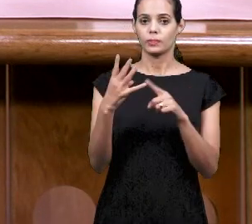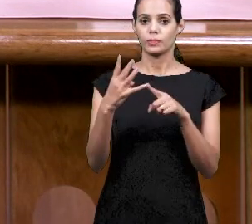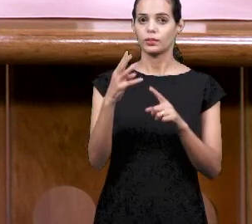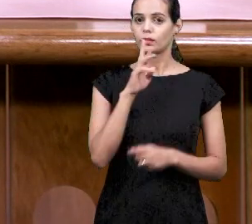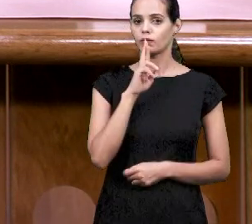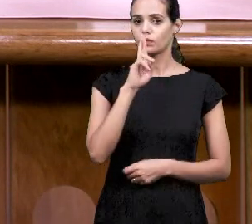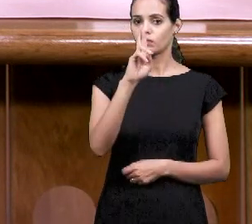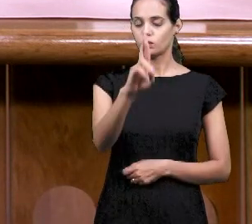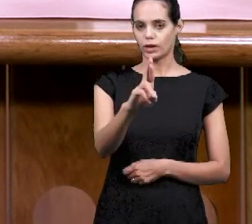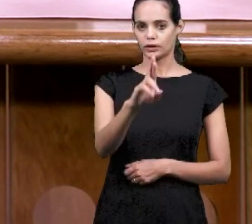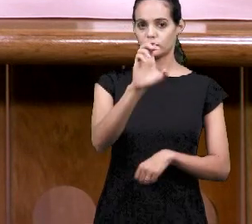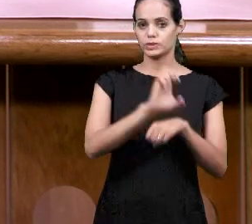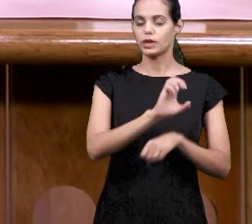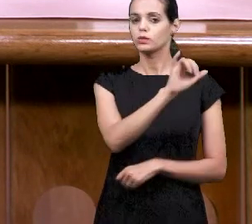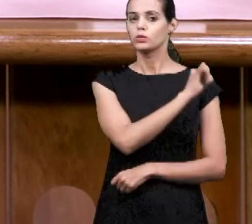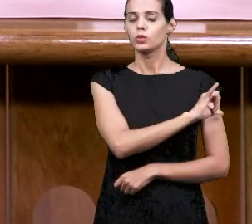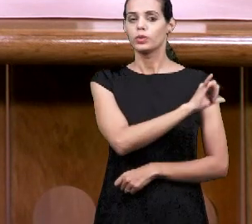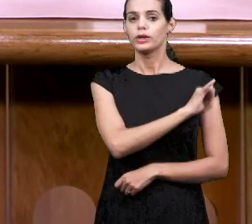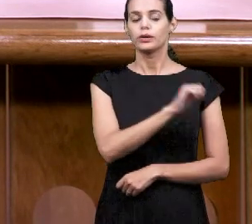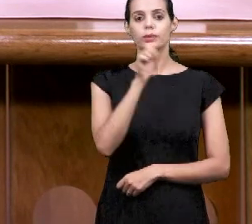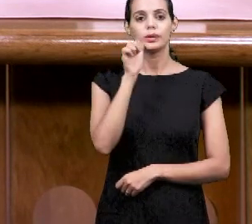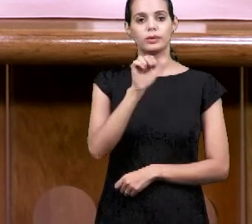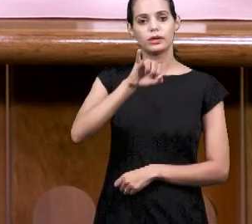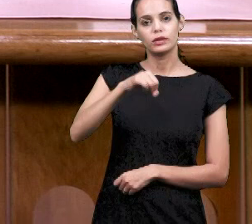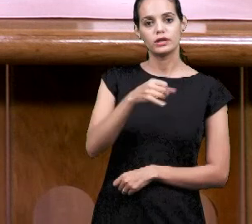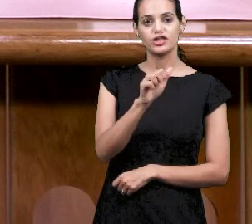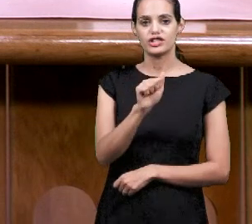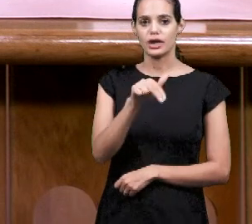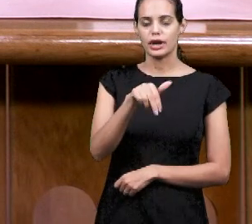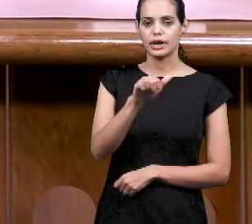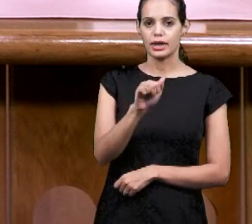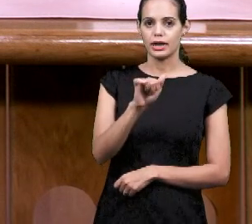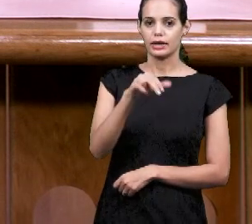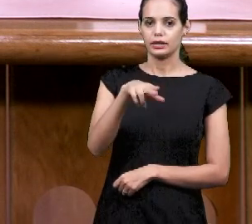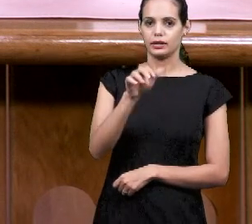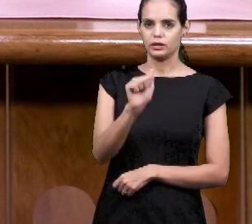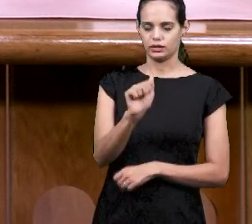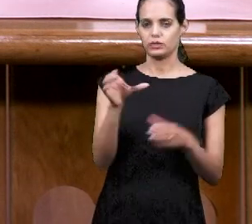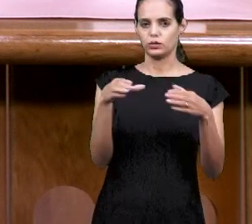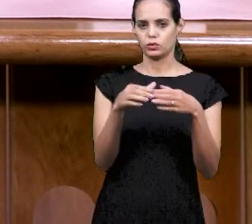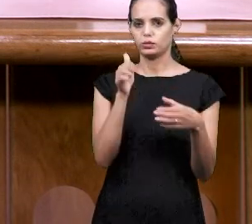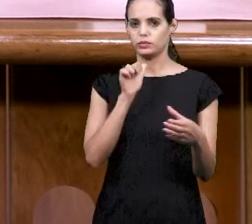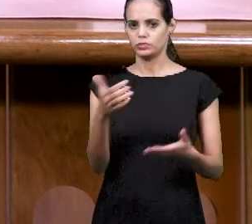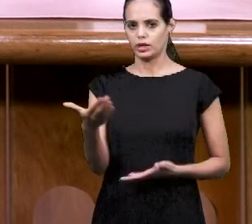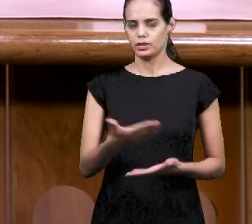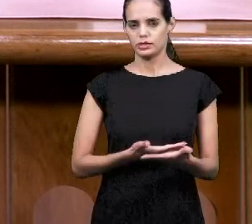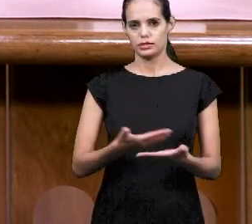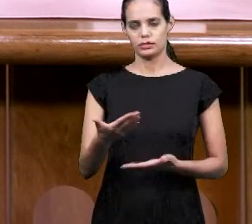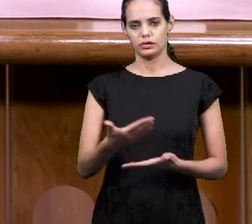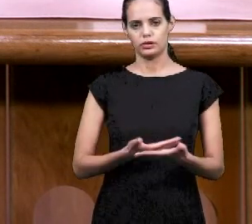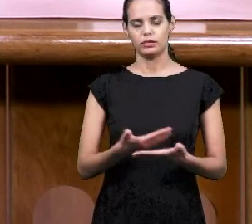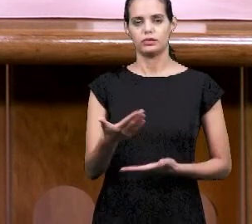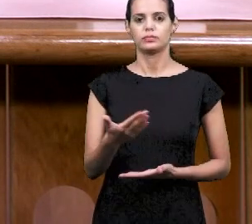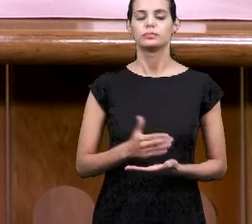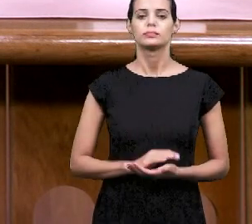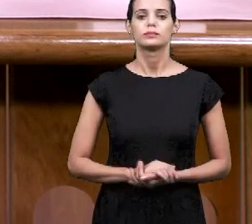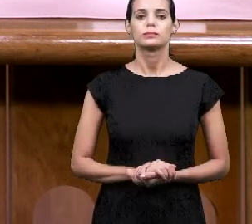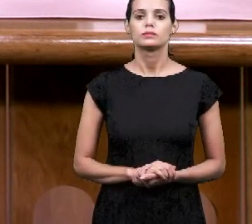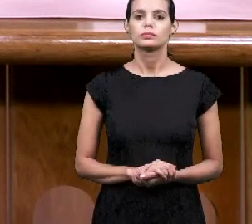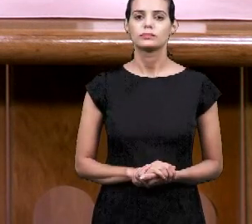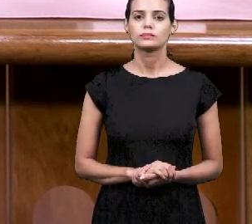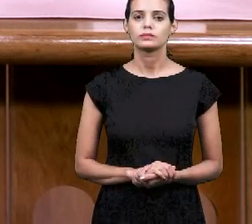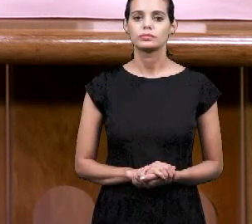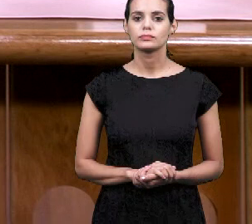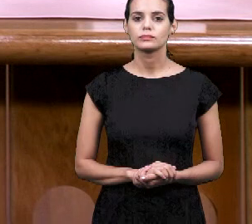frère André, du groupe d'ouvriers de l'église de Frei Inocêncio, Minas Gerais. Ensuite, la réponse 3 viendra